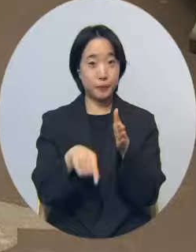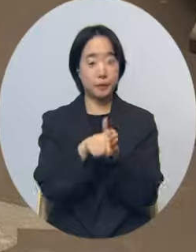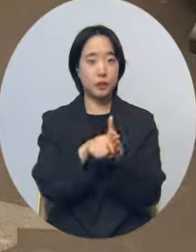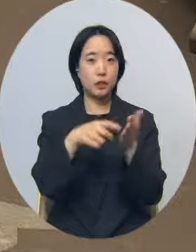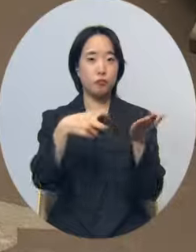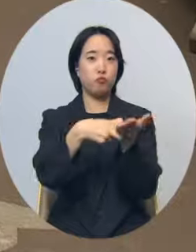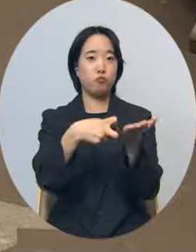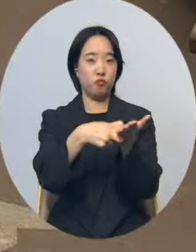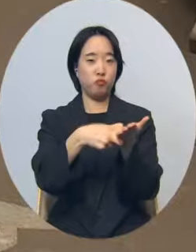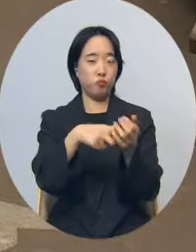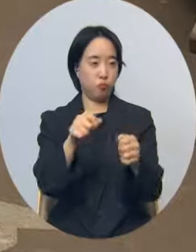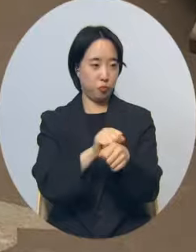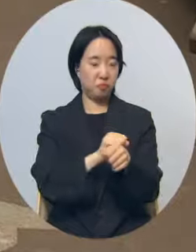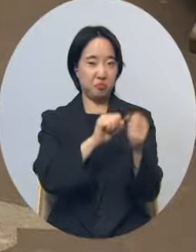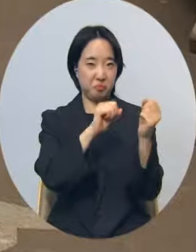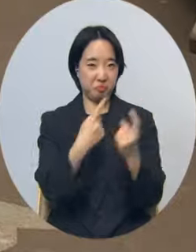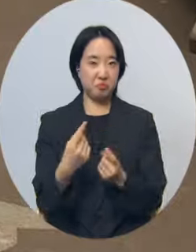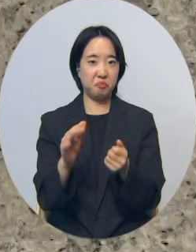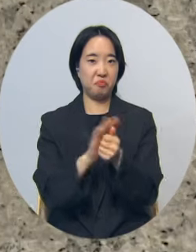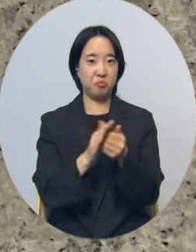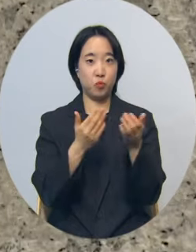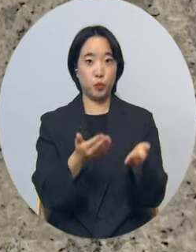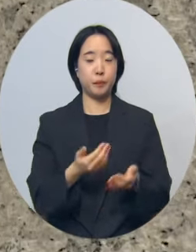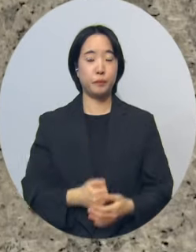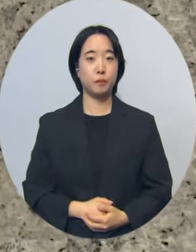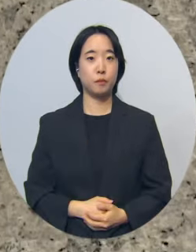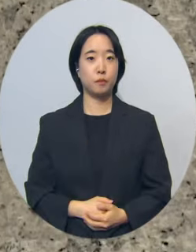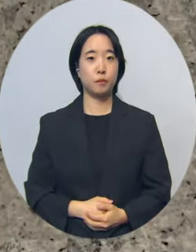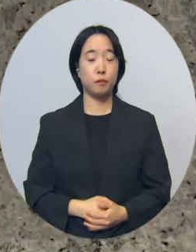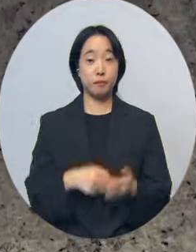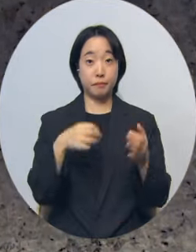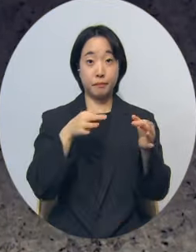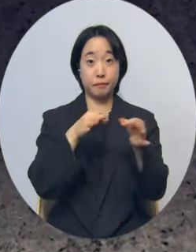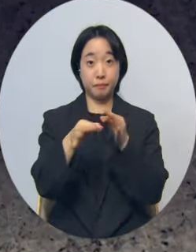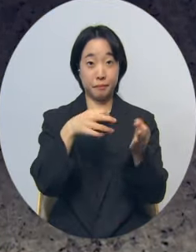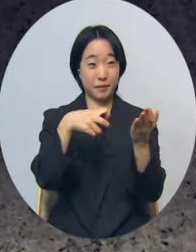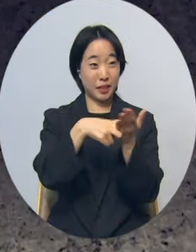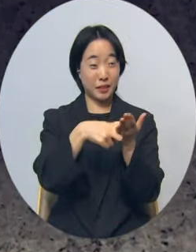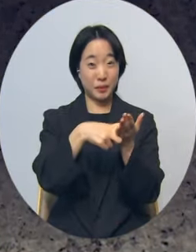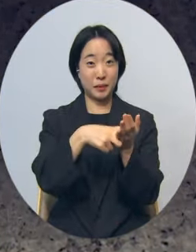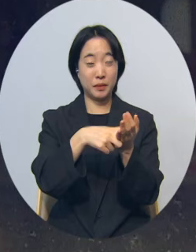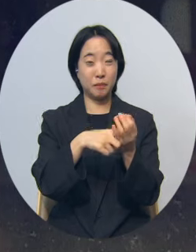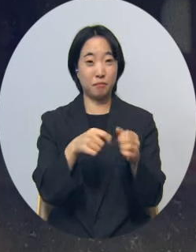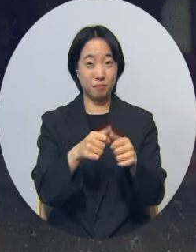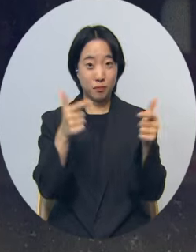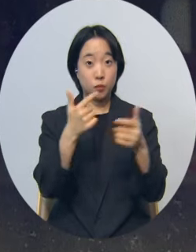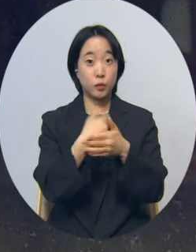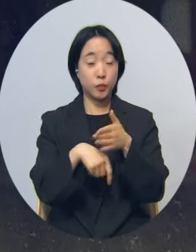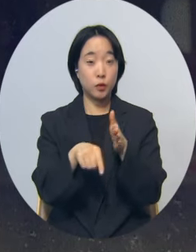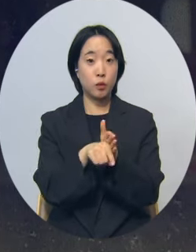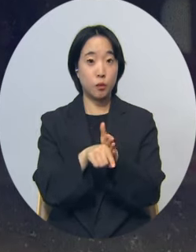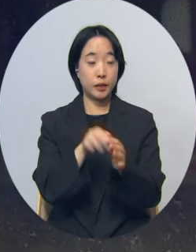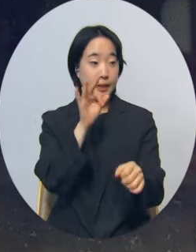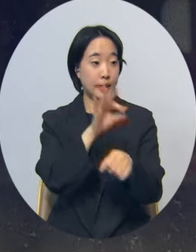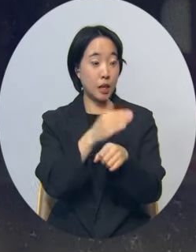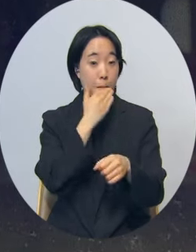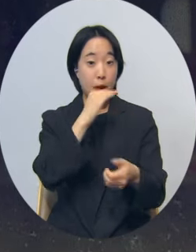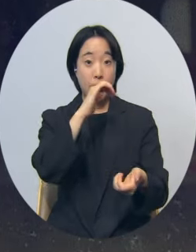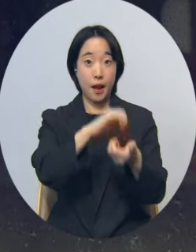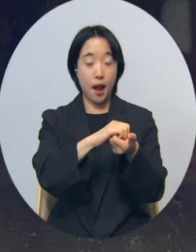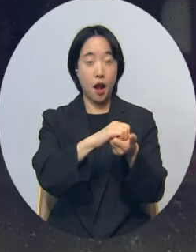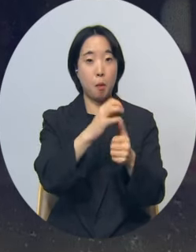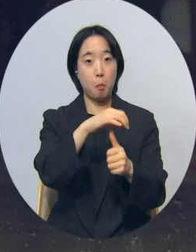할인 판매도 병행합니다. 온누리 상품권 활용을 확대하기 위해 한시적으로 구매 한도와